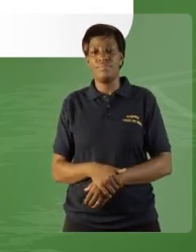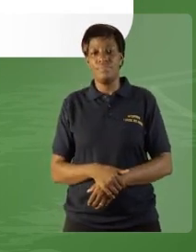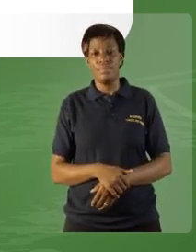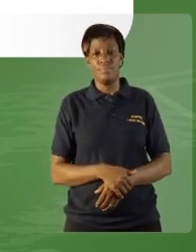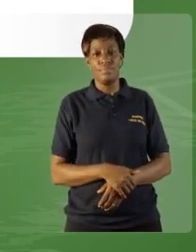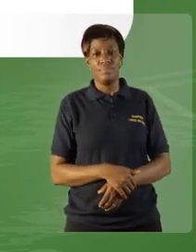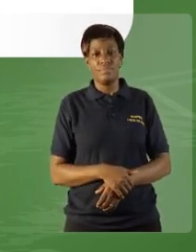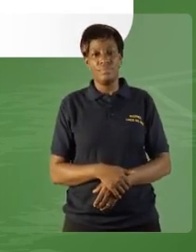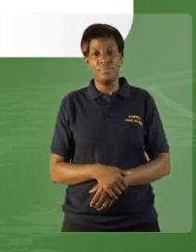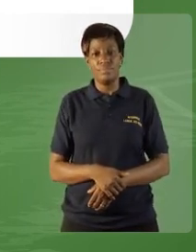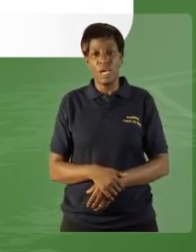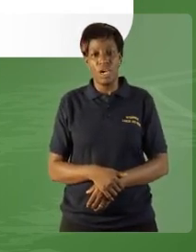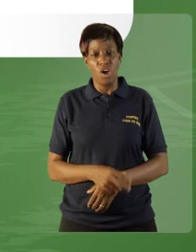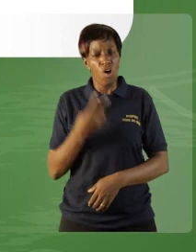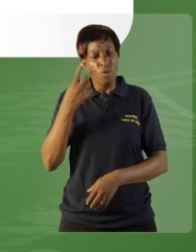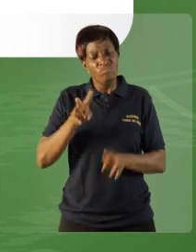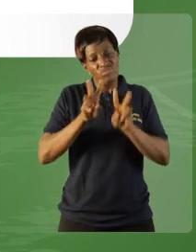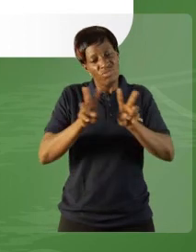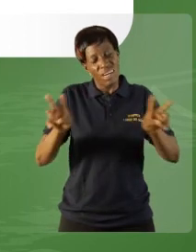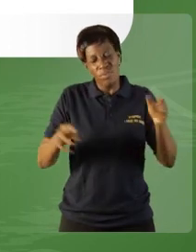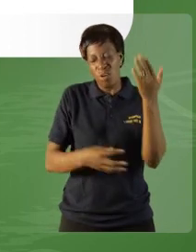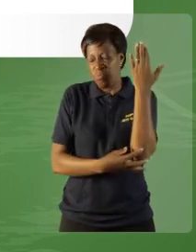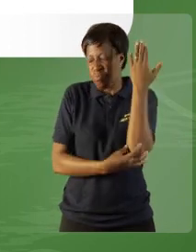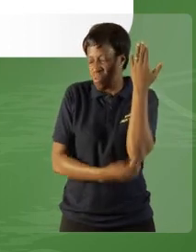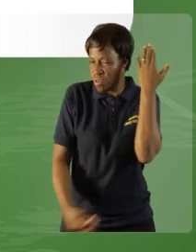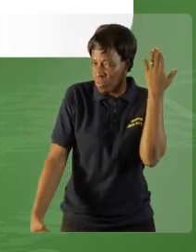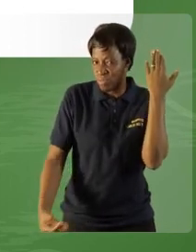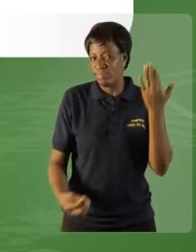nous remarquons la présence d'un vocabulaire pauvre.